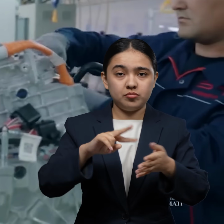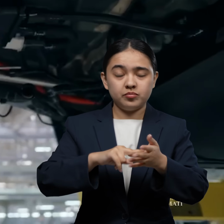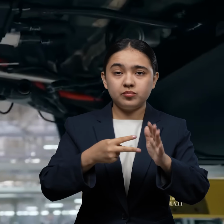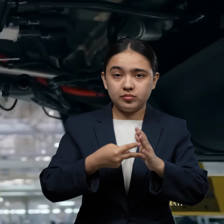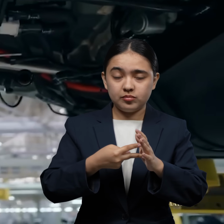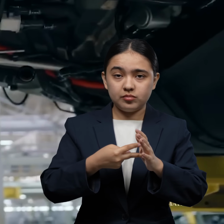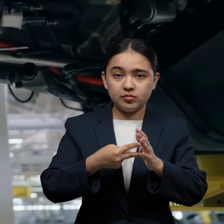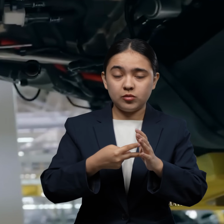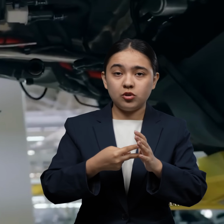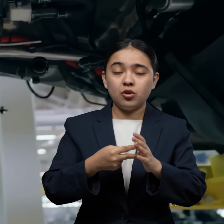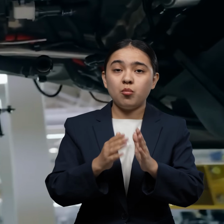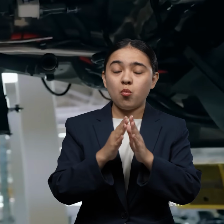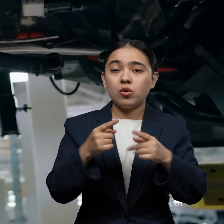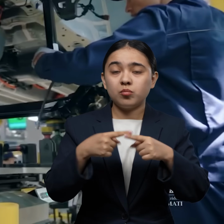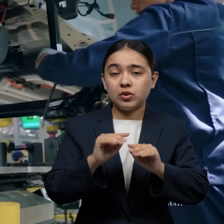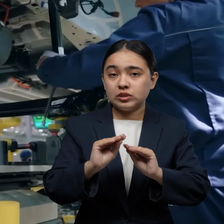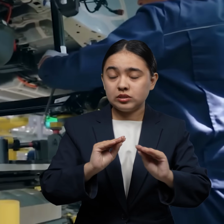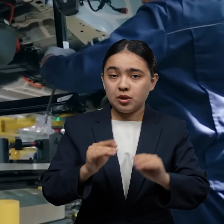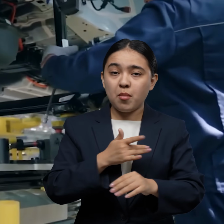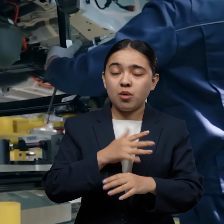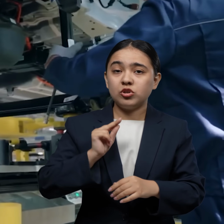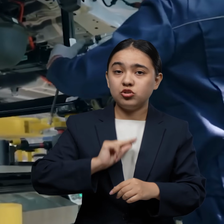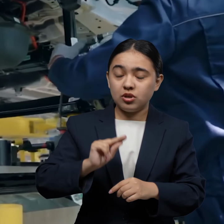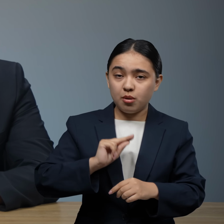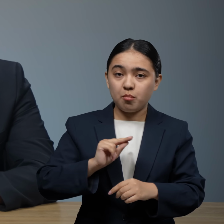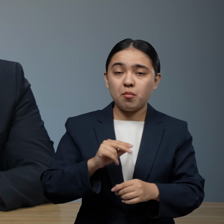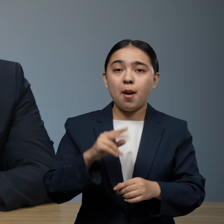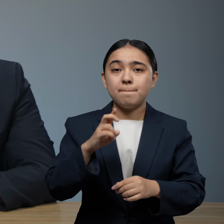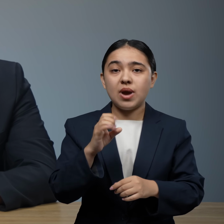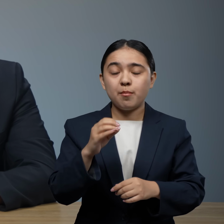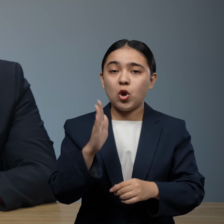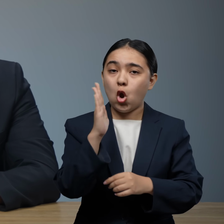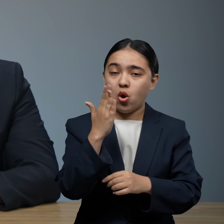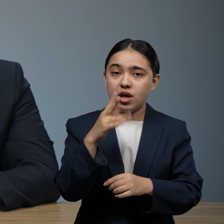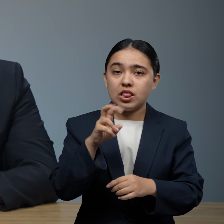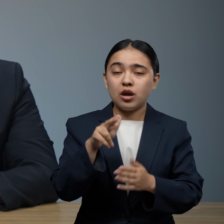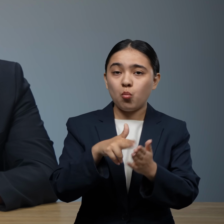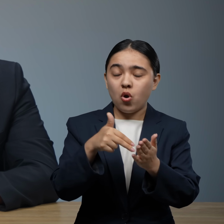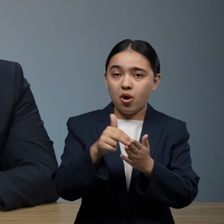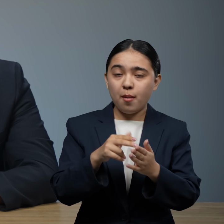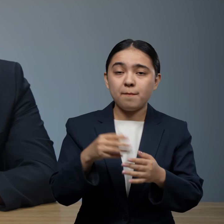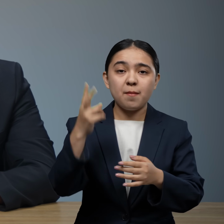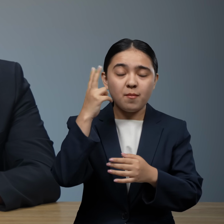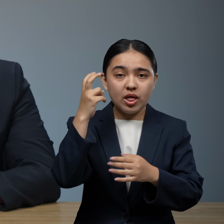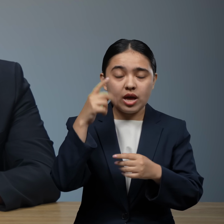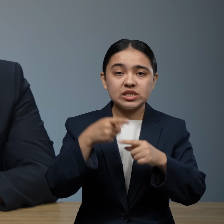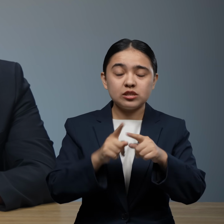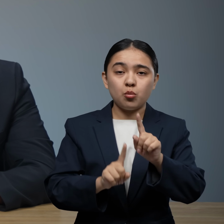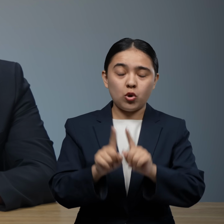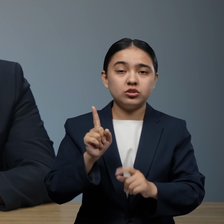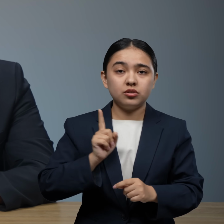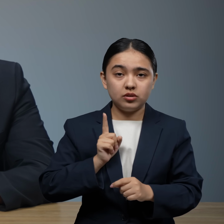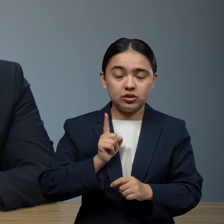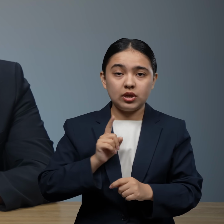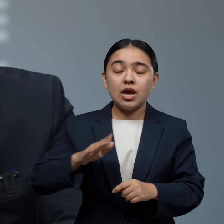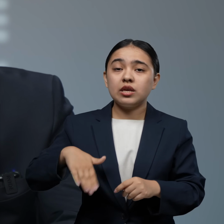yetkazish ko'zda tutilgan. Butlovchi qismlarni mahalliylashtirish ishlari bamper, oyna, lak bo'yoq, plastik qismlardan